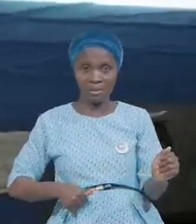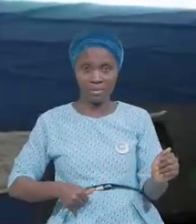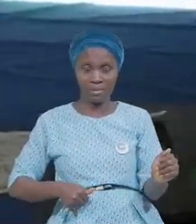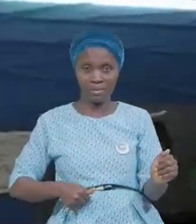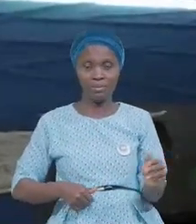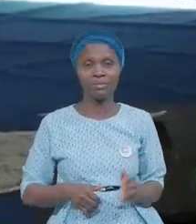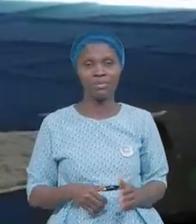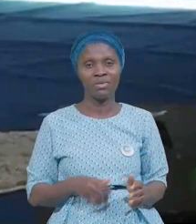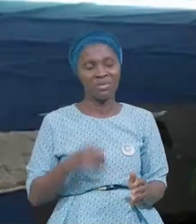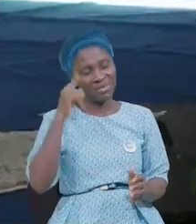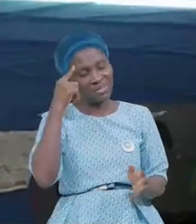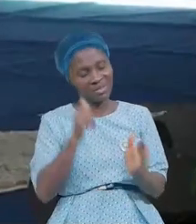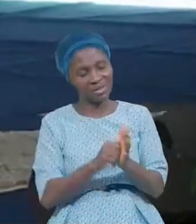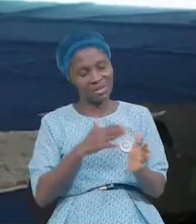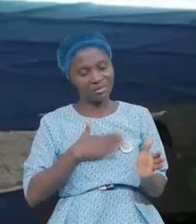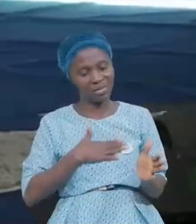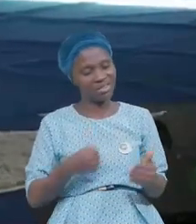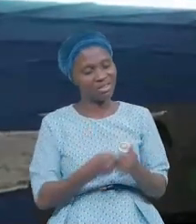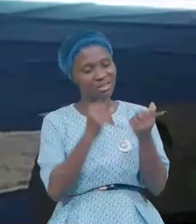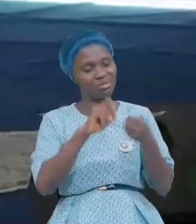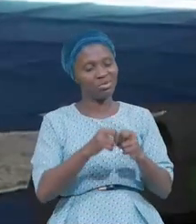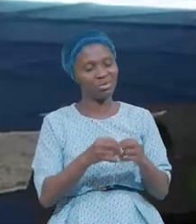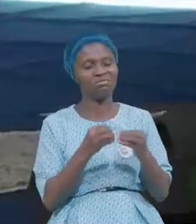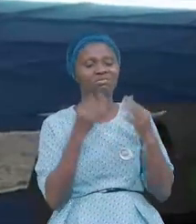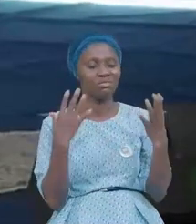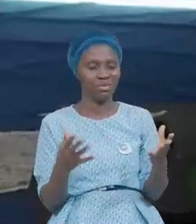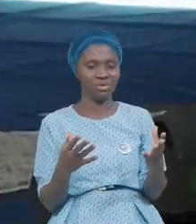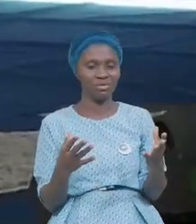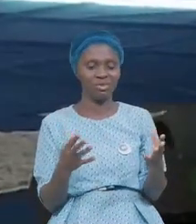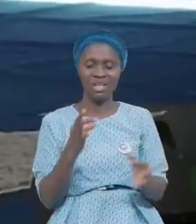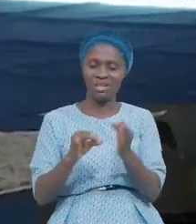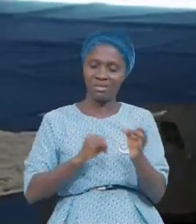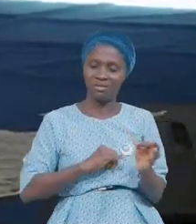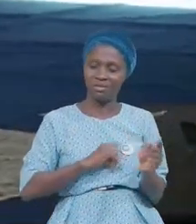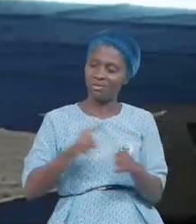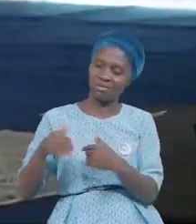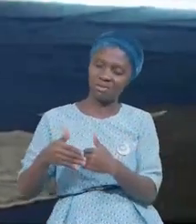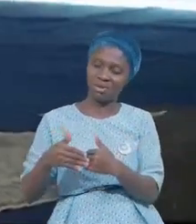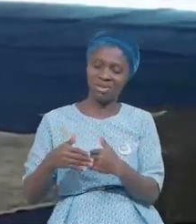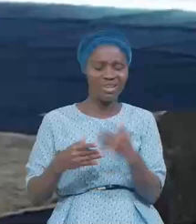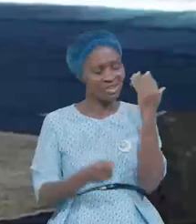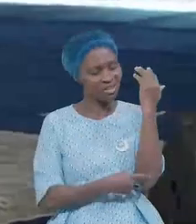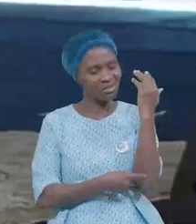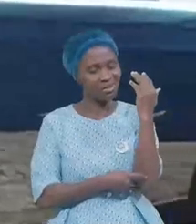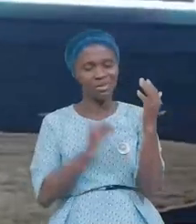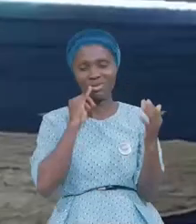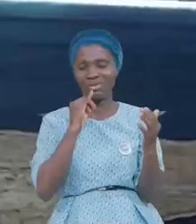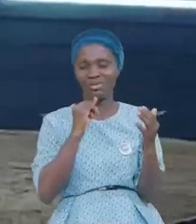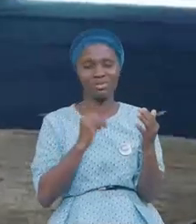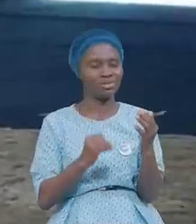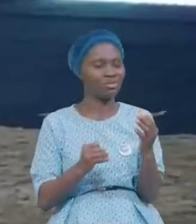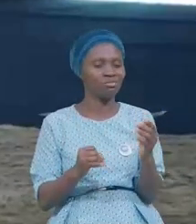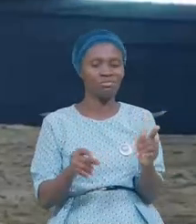sont beaucoup. Si je me retire, la tentation est très forte. Ma